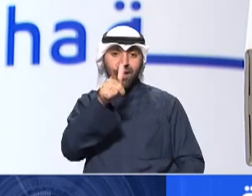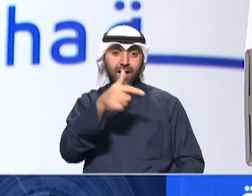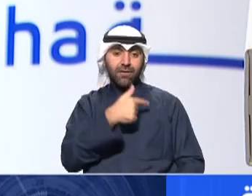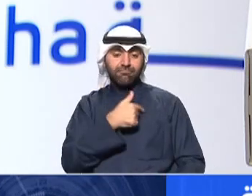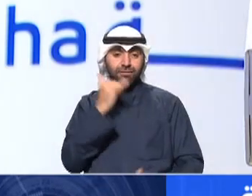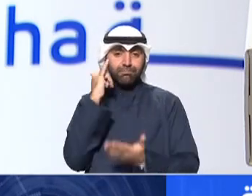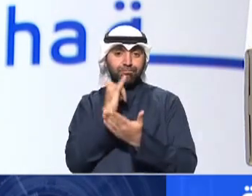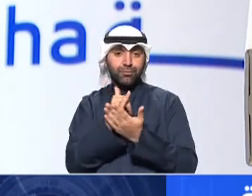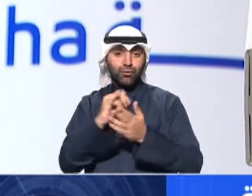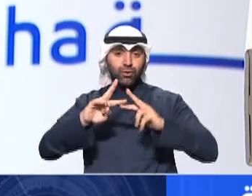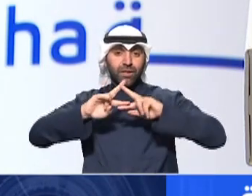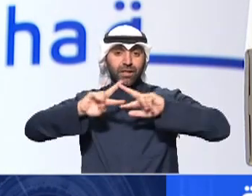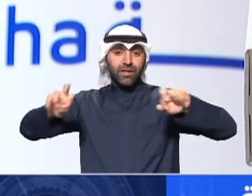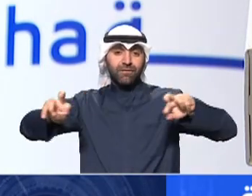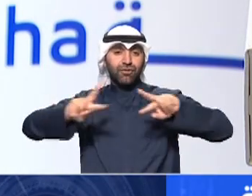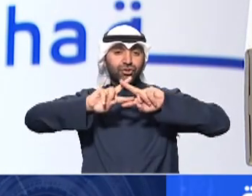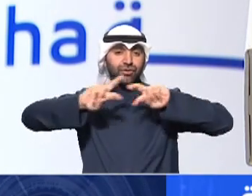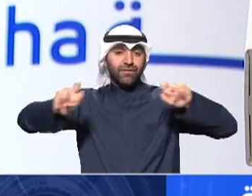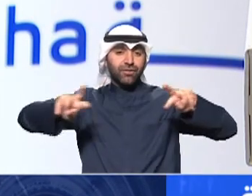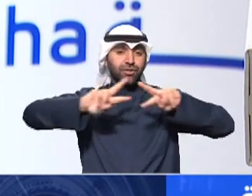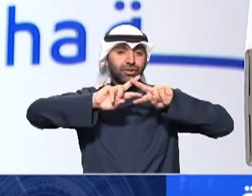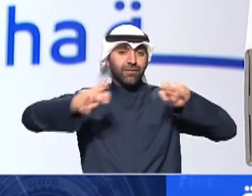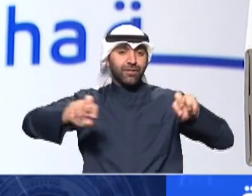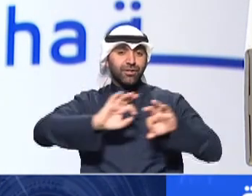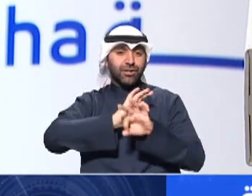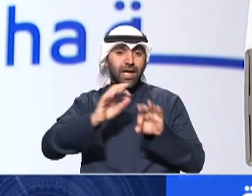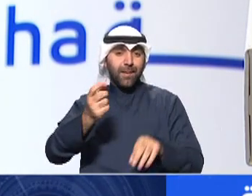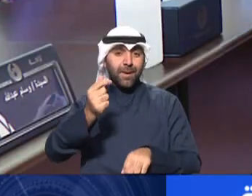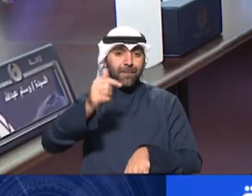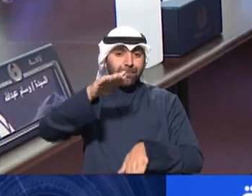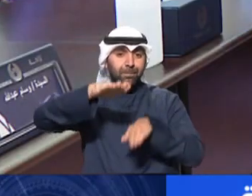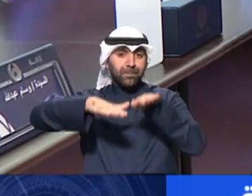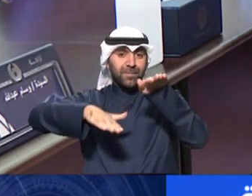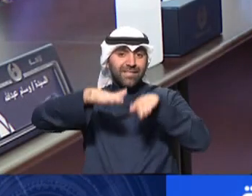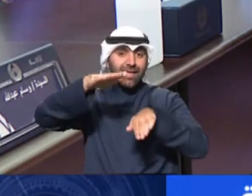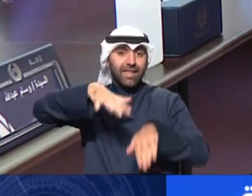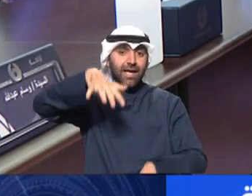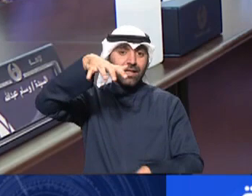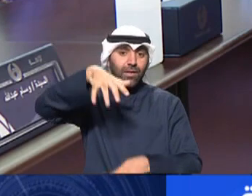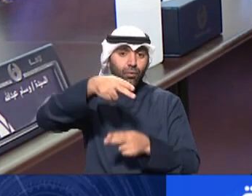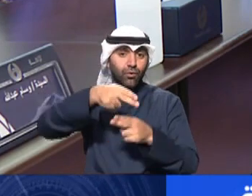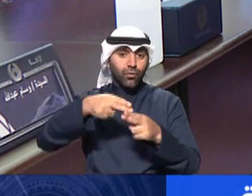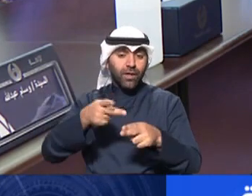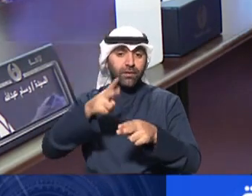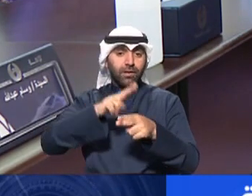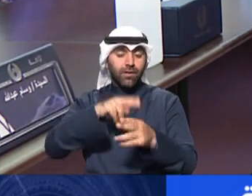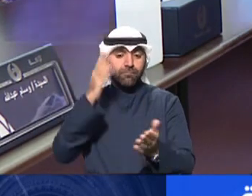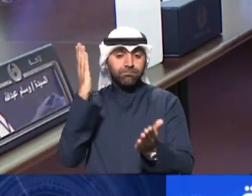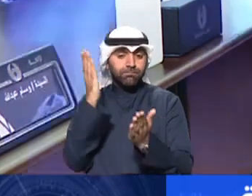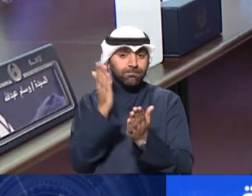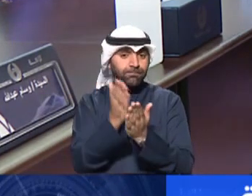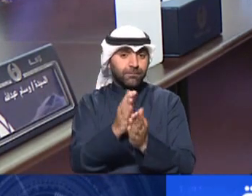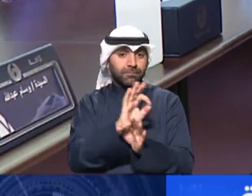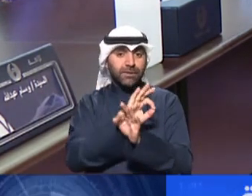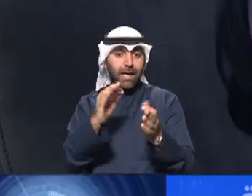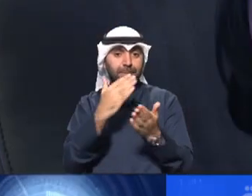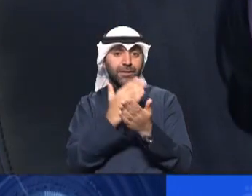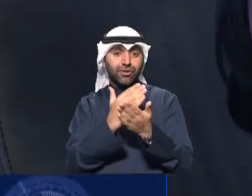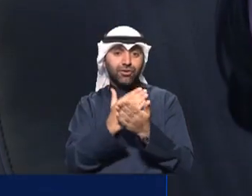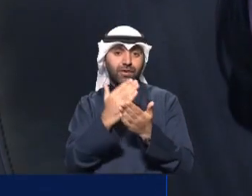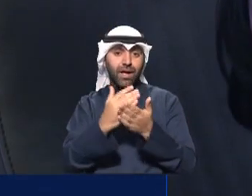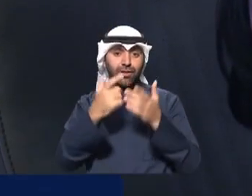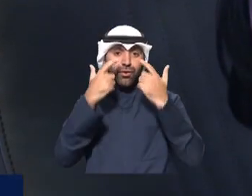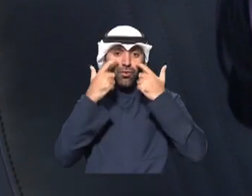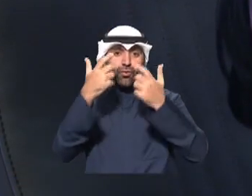سواء الإدارية أو الصحية، والحرص على مدى تطابقها للاشتراطات والتوصيات والممارسات العالمية، كما